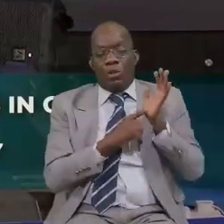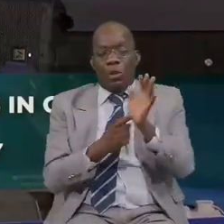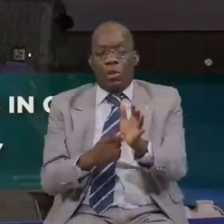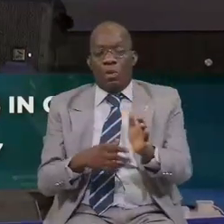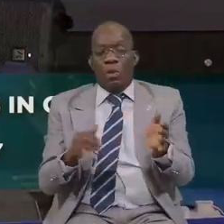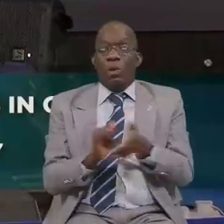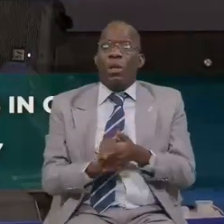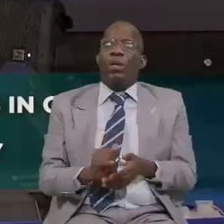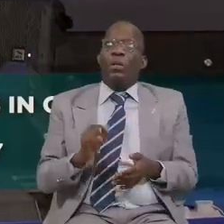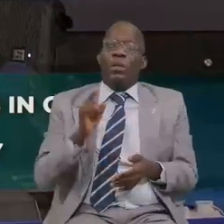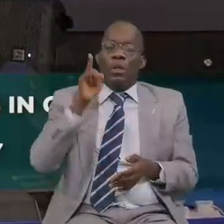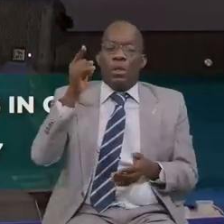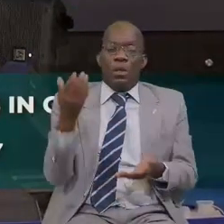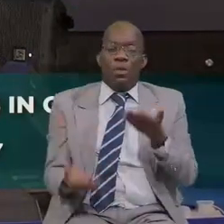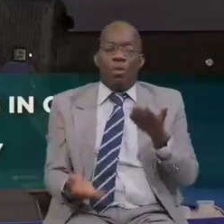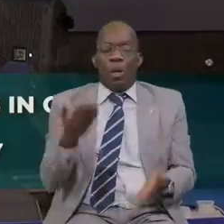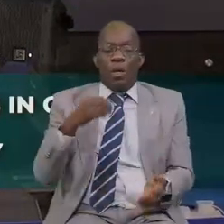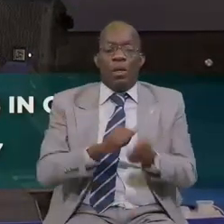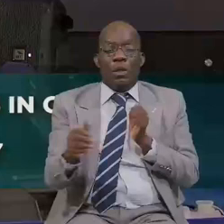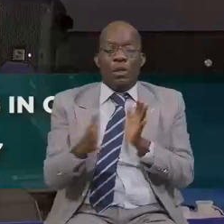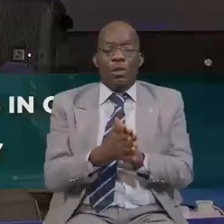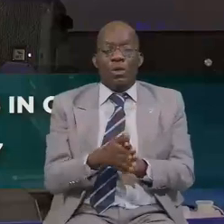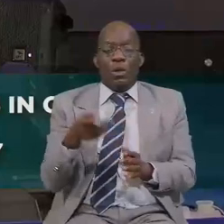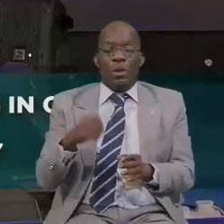afin de détruire